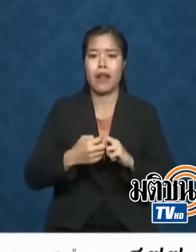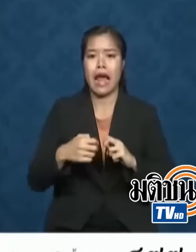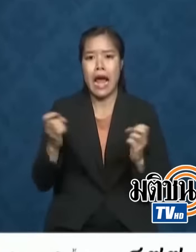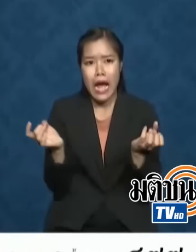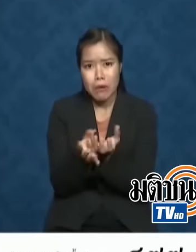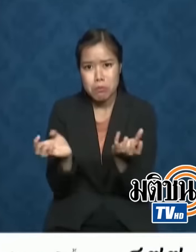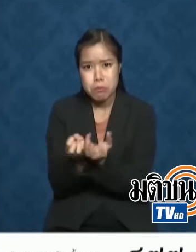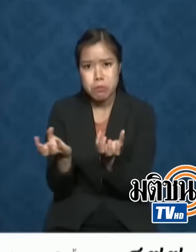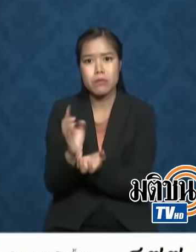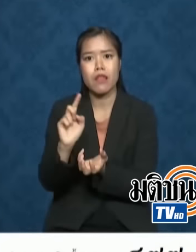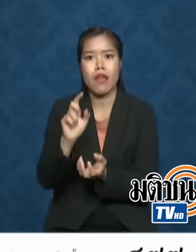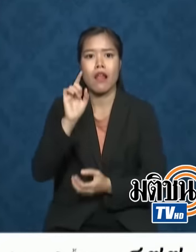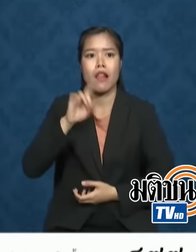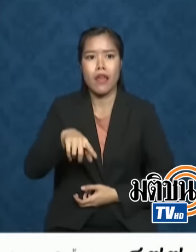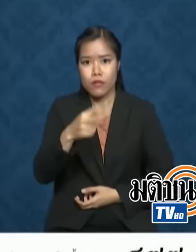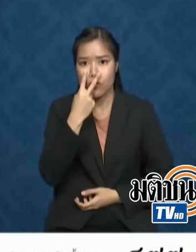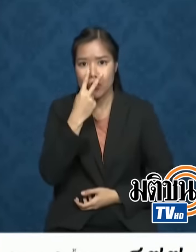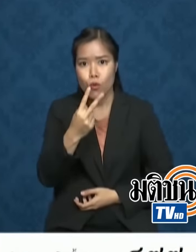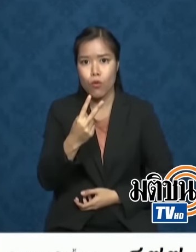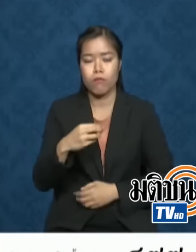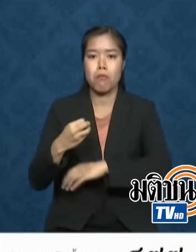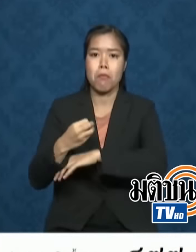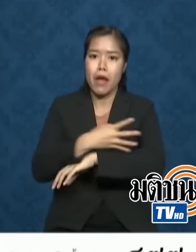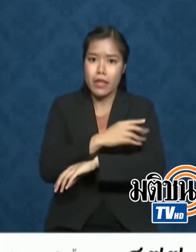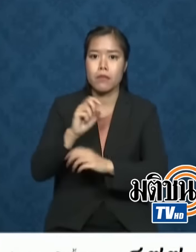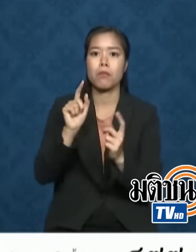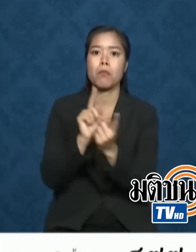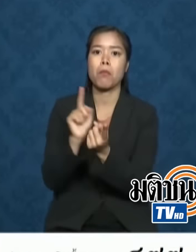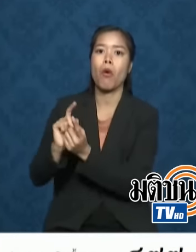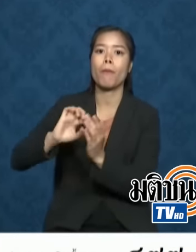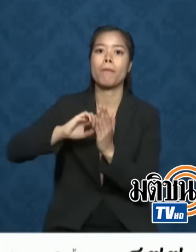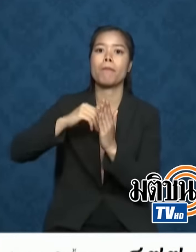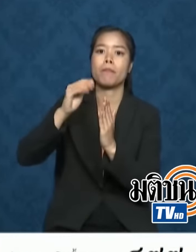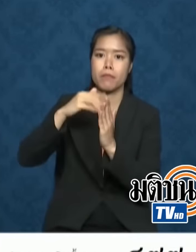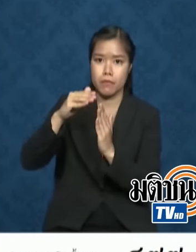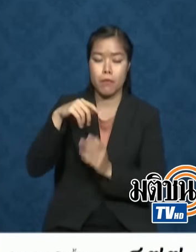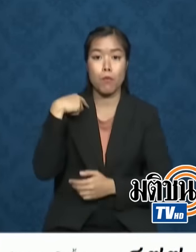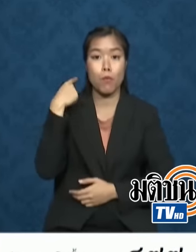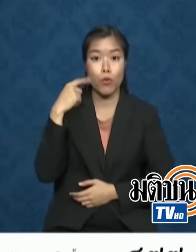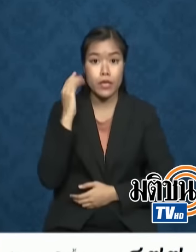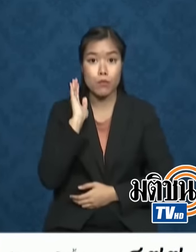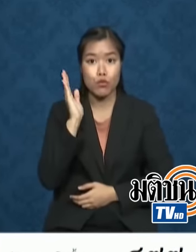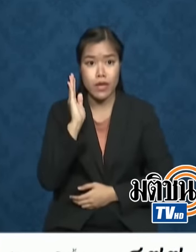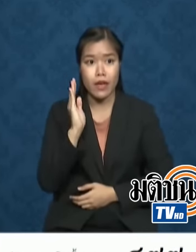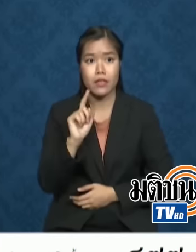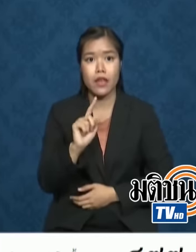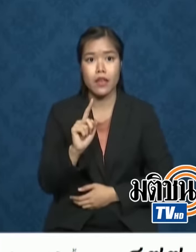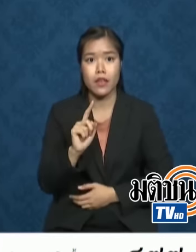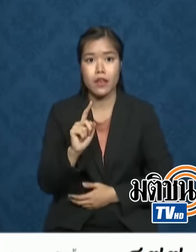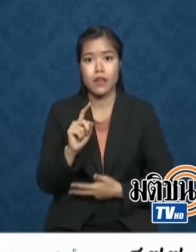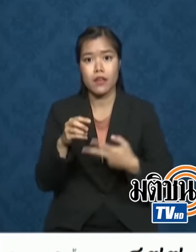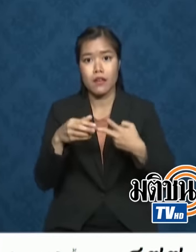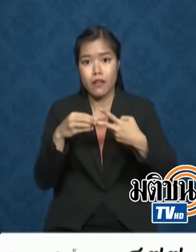มาดูตัวเลขสถิติโรคมะเร็งที่พบมากที่สุดในภาคเหนือทั้งชายและหญิงอันดับ2คืออะไรครับคือมะเร็งป